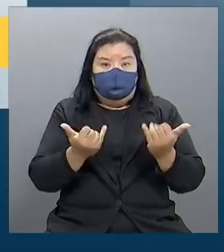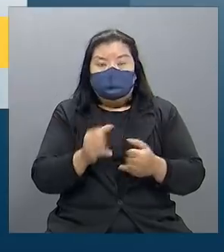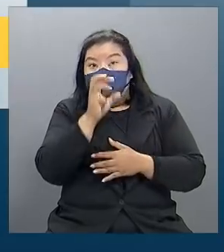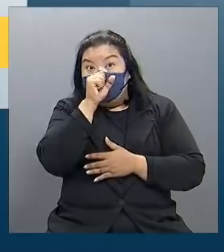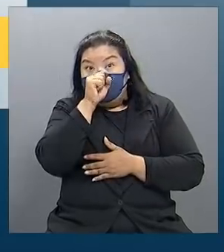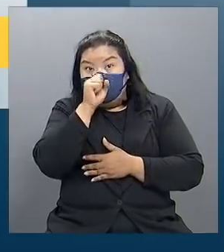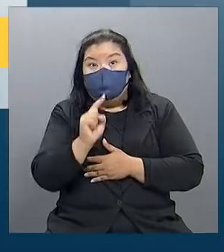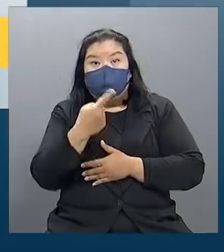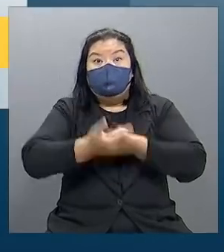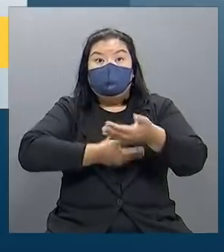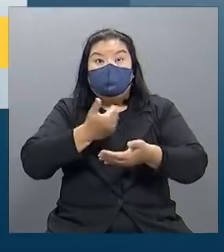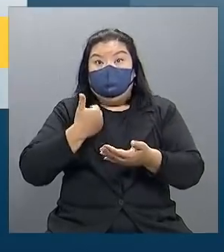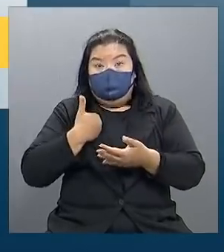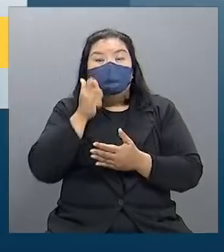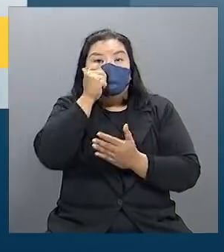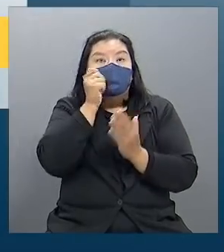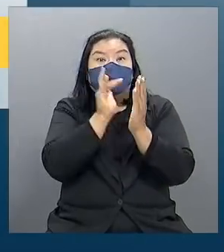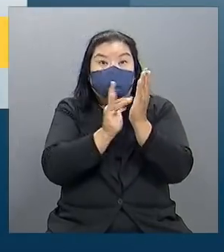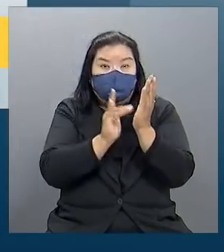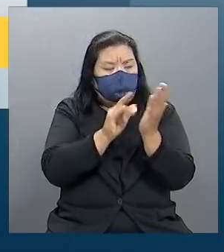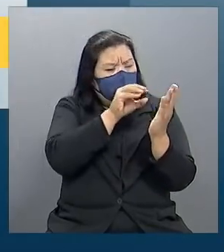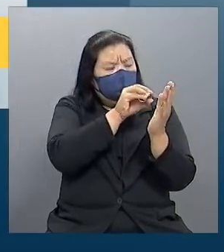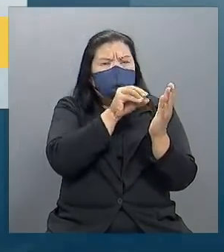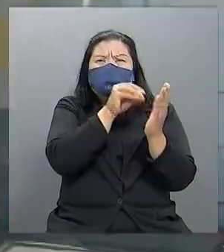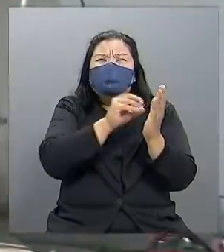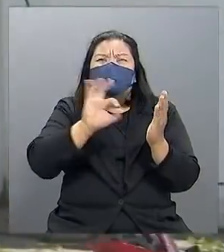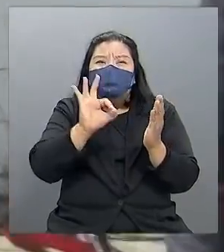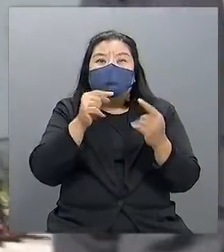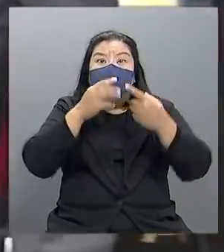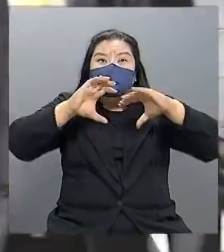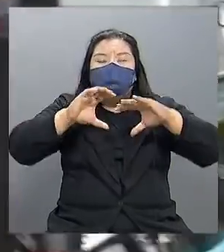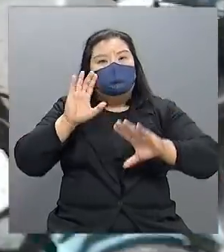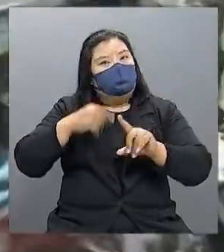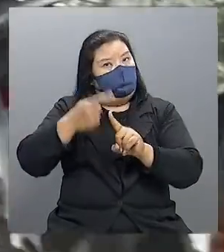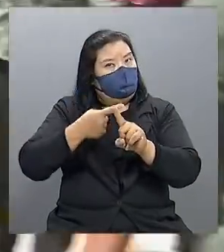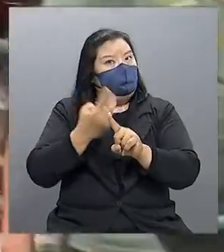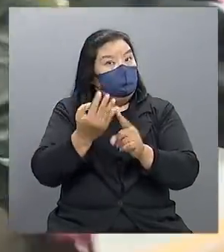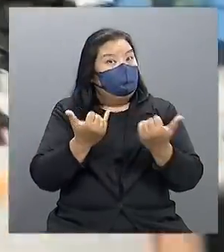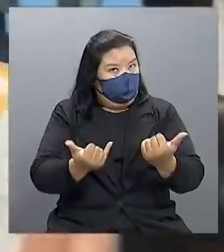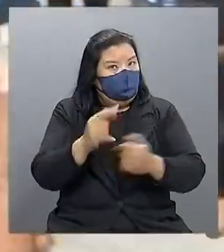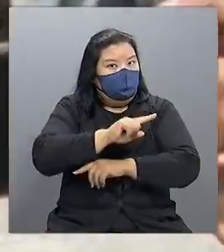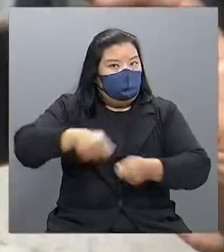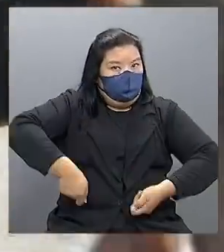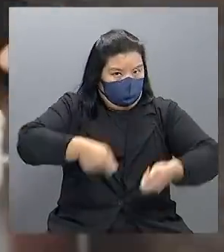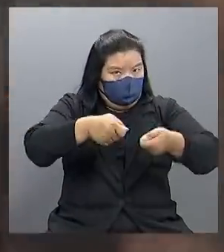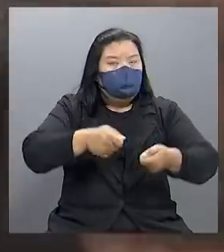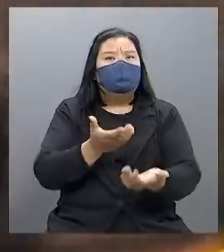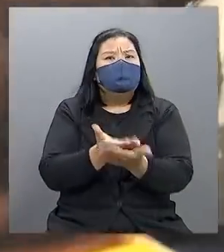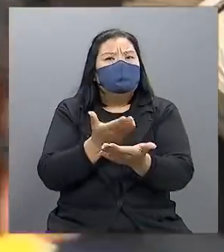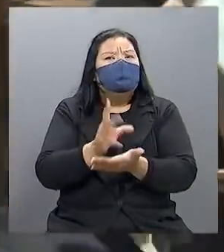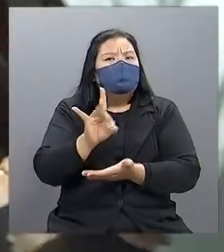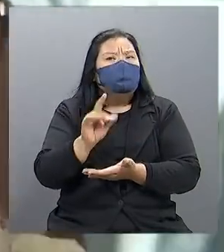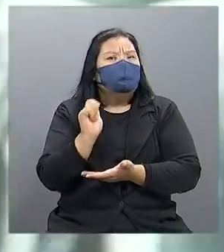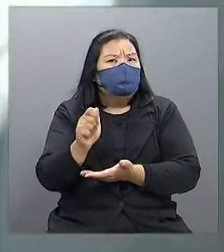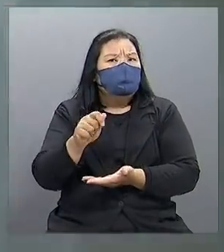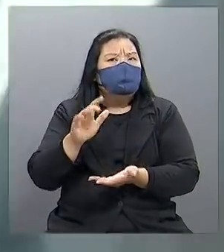อปเป๋าตังก่อนในช่วงสงกรานต์นี้นะคะสลาก80บาทจะเกิดขึ้นได้จริงแต่หัวหน้าชุดเ